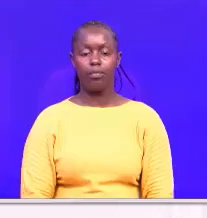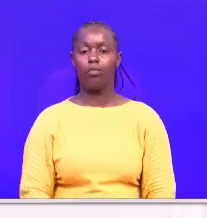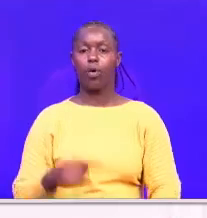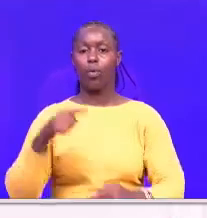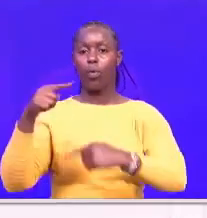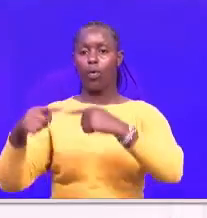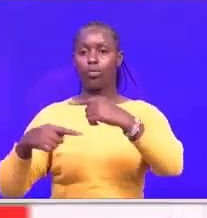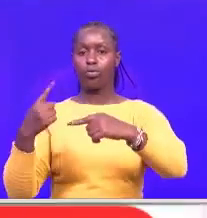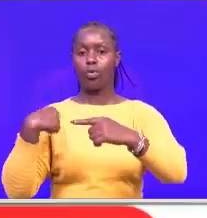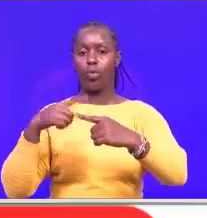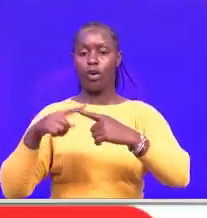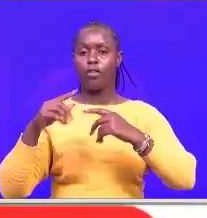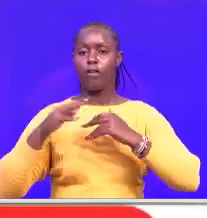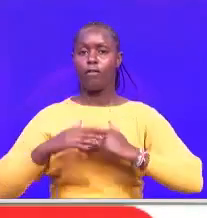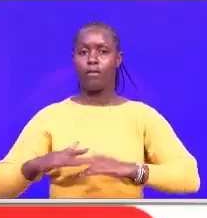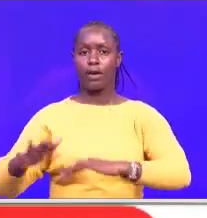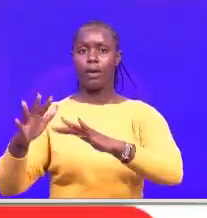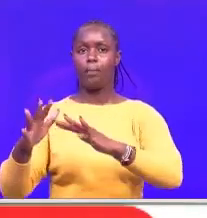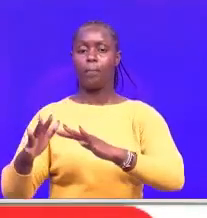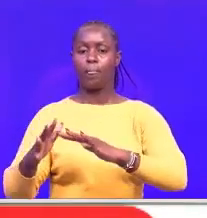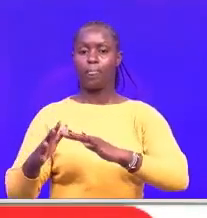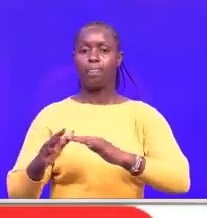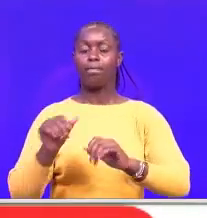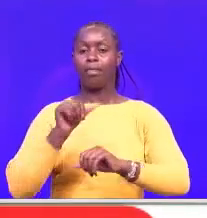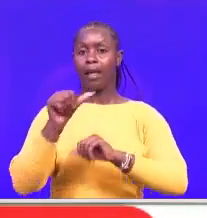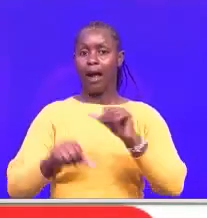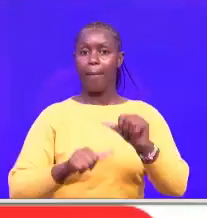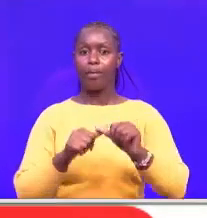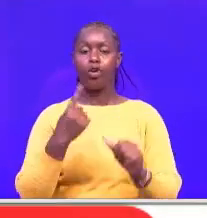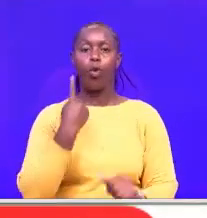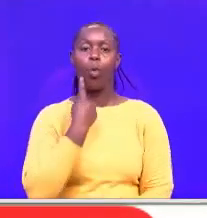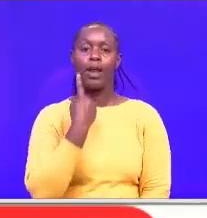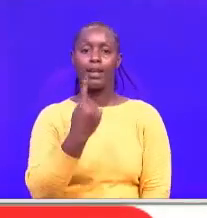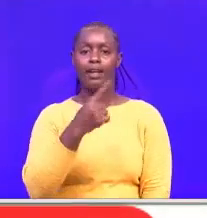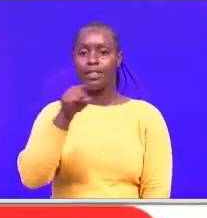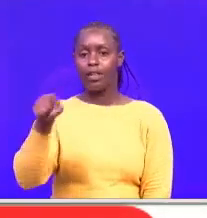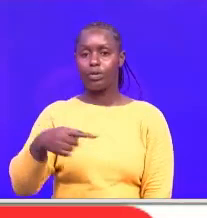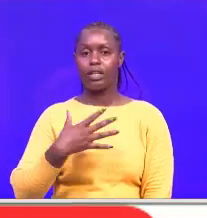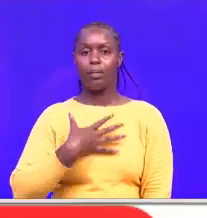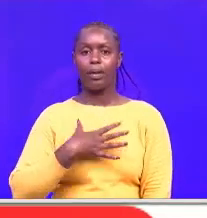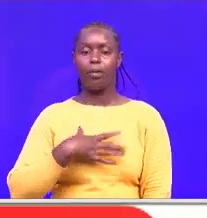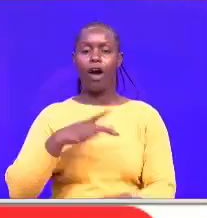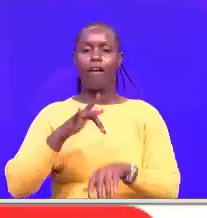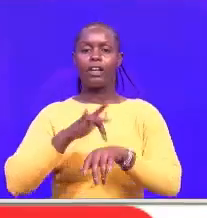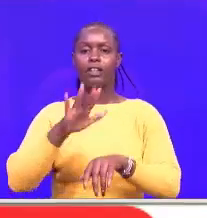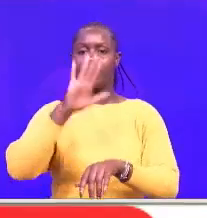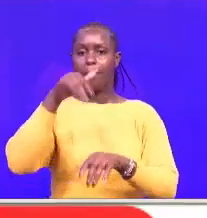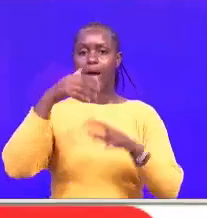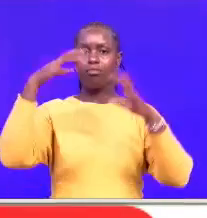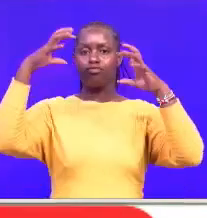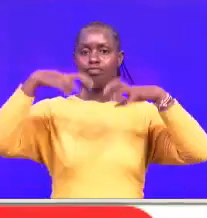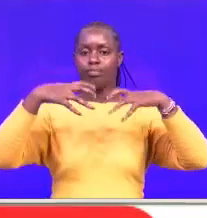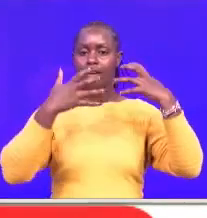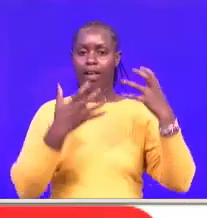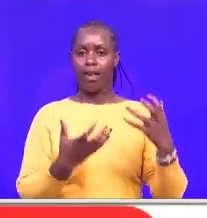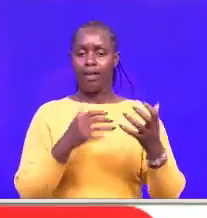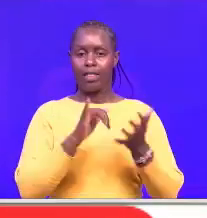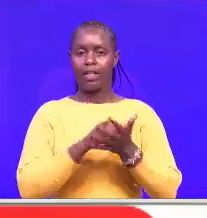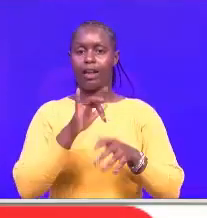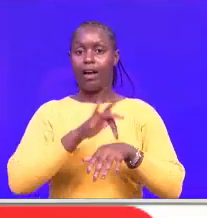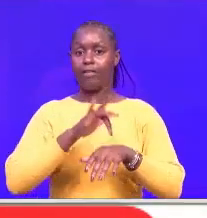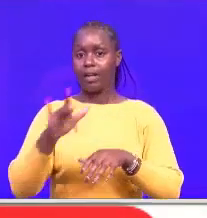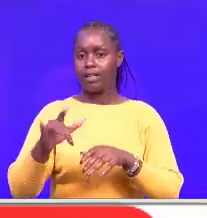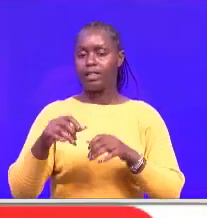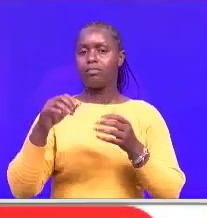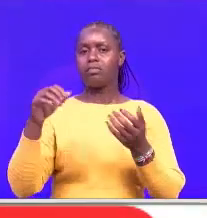Masuala ya mafuriko. Zaidi ya watu 1,100 wameathirika na mvua kubwa iliyosababisha mafuriko na uharibifu